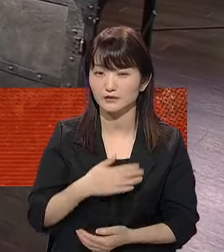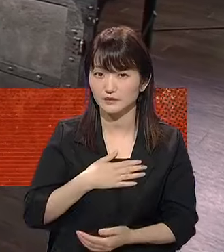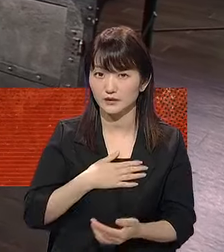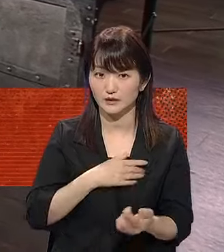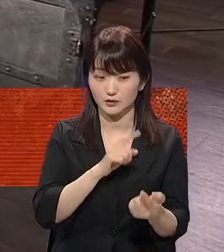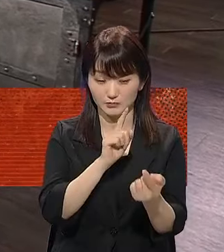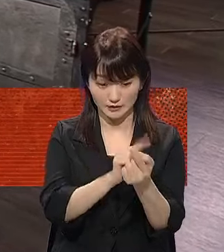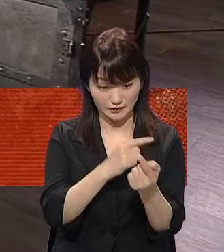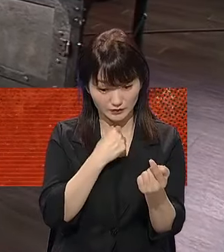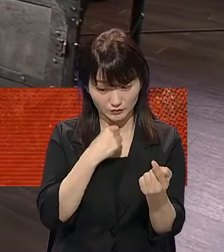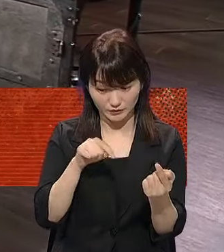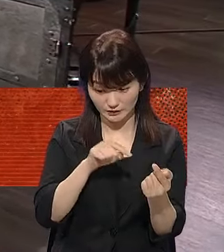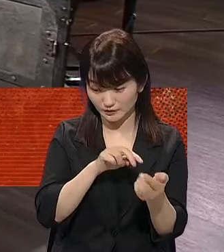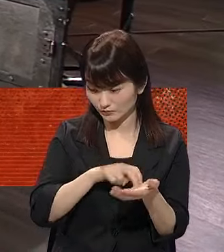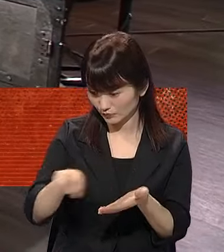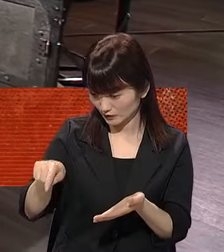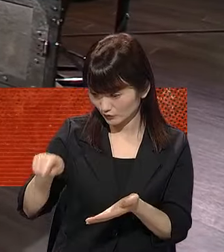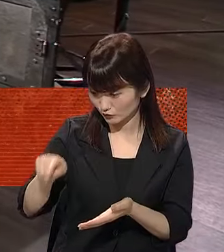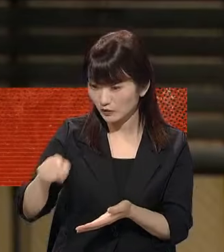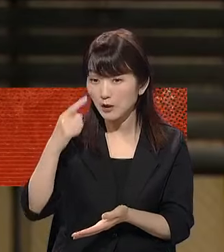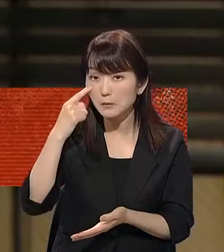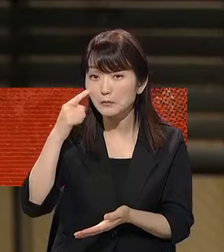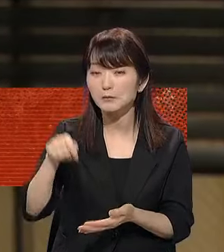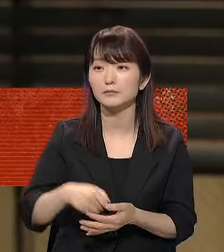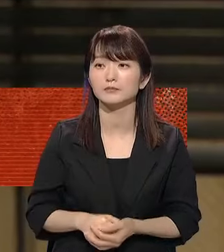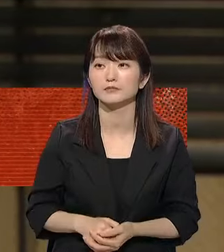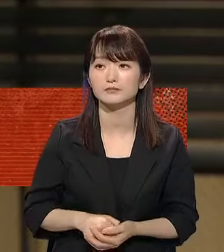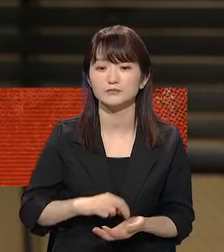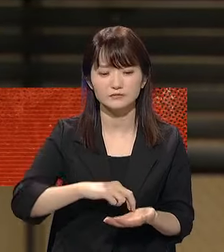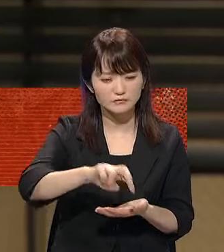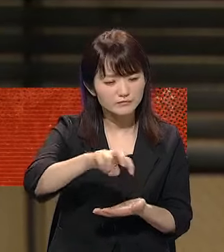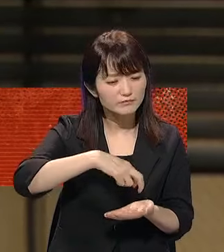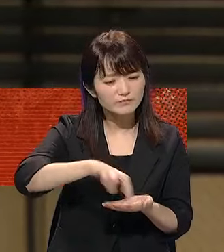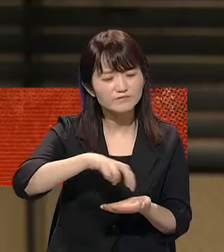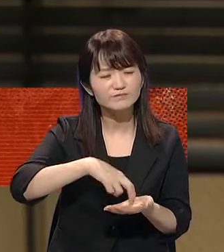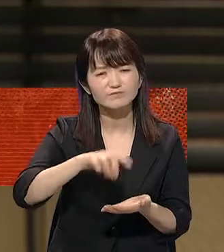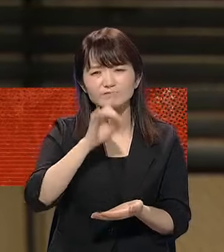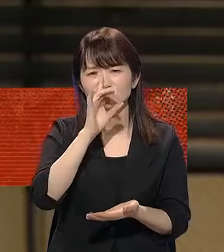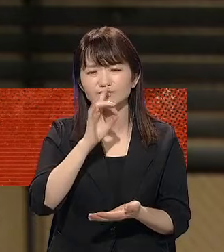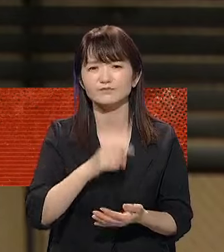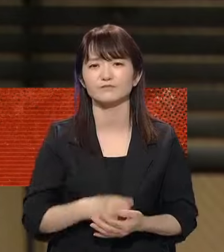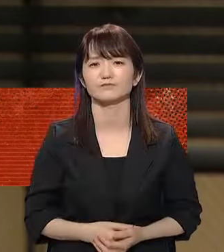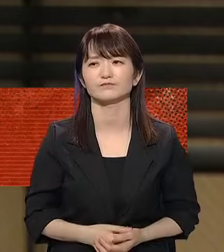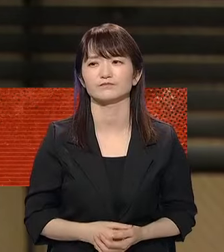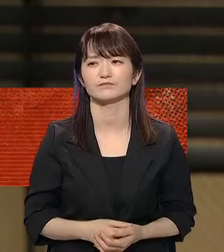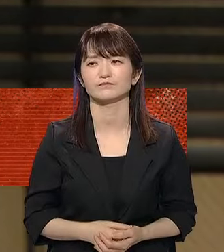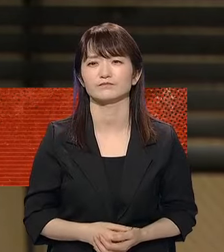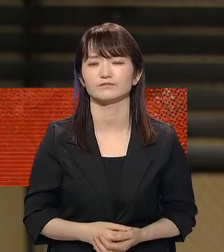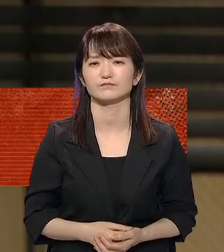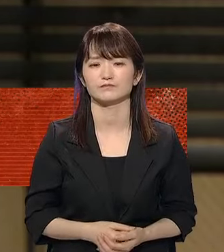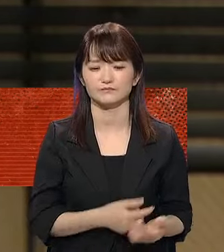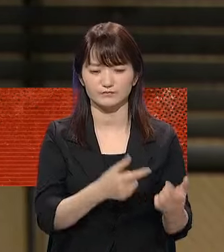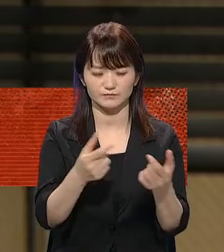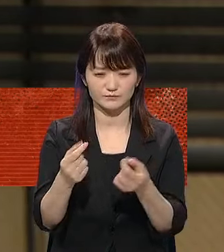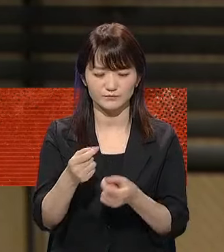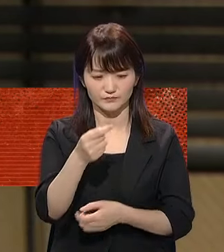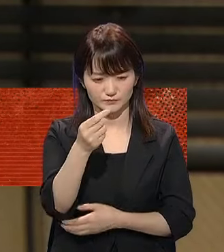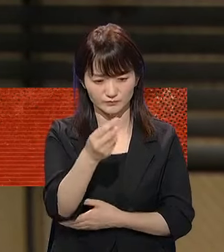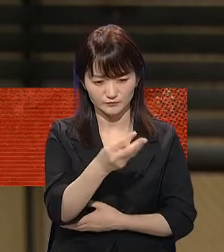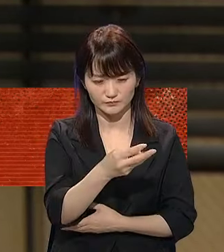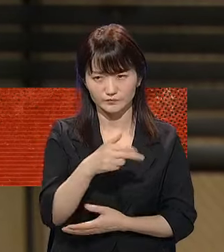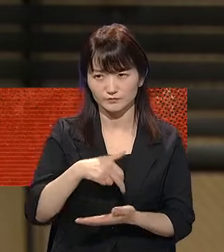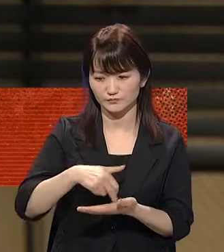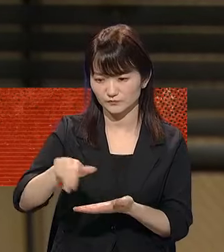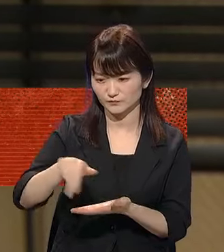약간 네. 좀 이상합니다. 자, 문자 연락했을 때 전달이 자꾸 되지 않는다 이렇게 회신이 됐었고, 그렇지만 동일한 번호로 카톡, 우리